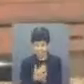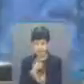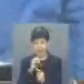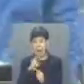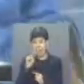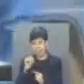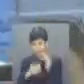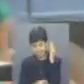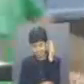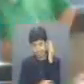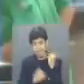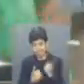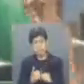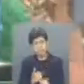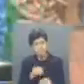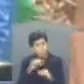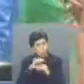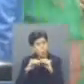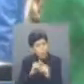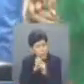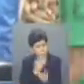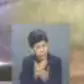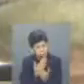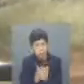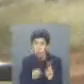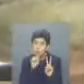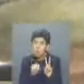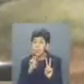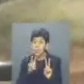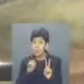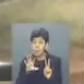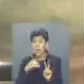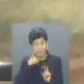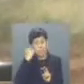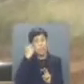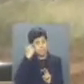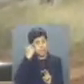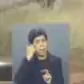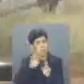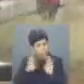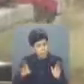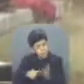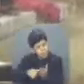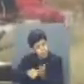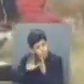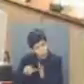ะหลังตามโครงการซึ่งอยู่ที่2บาท75สตางค์ก็คาดว่าจะเปิดรับจำนำได้ภายในสัป